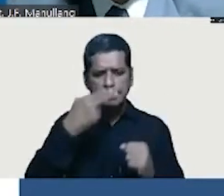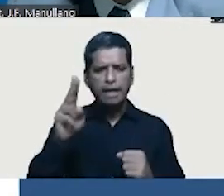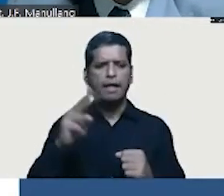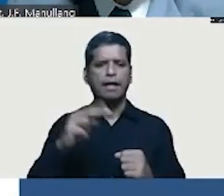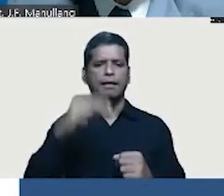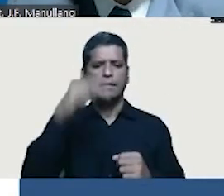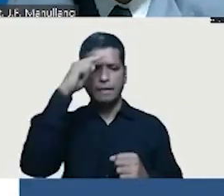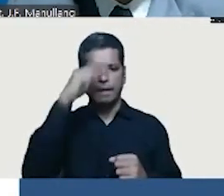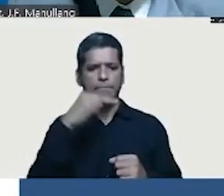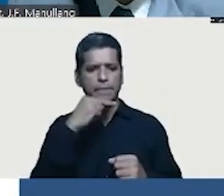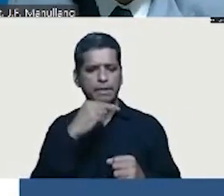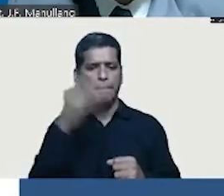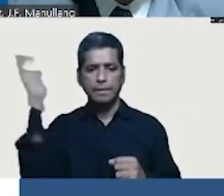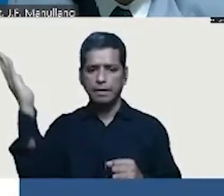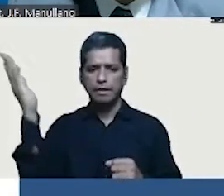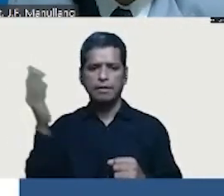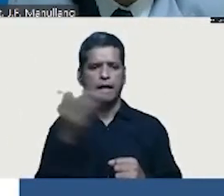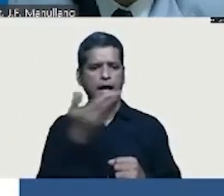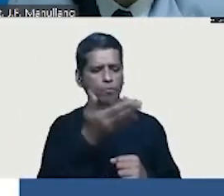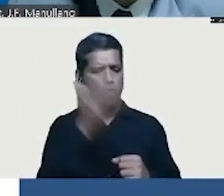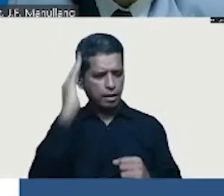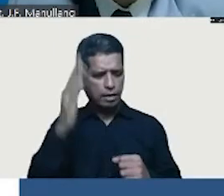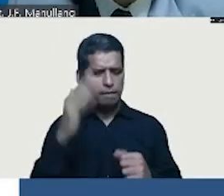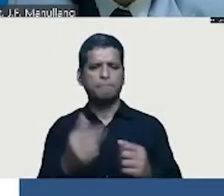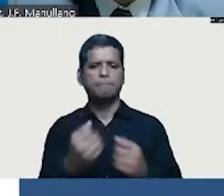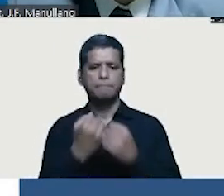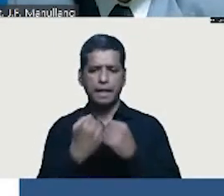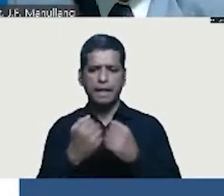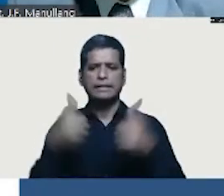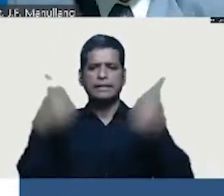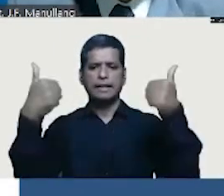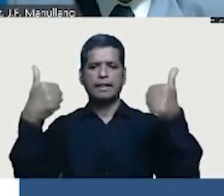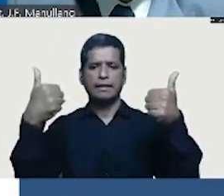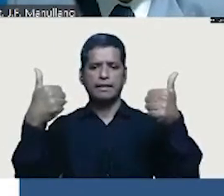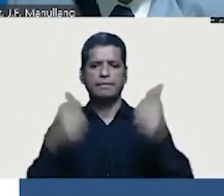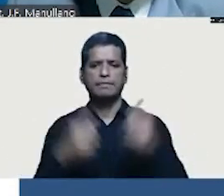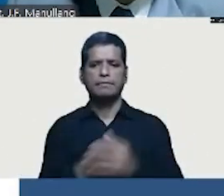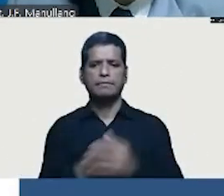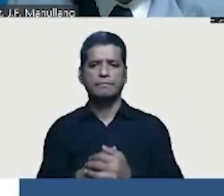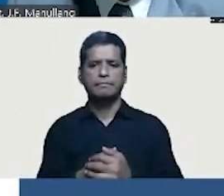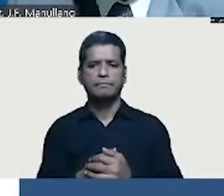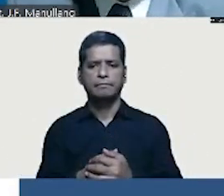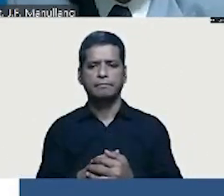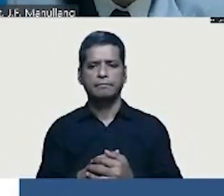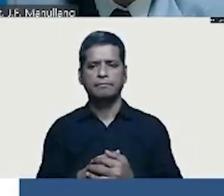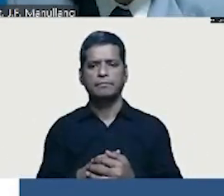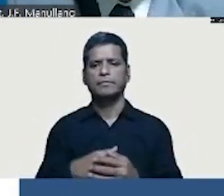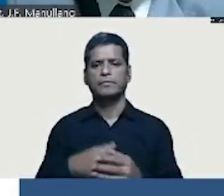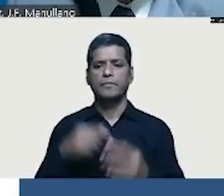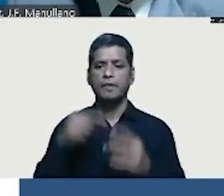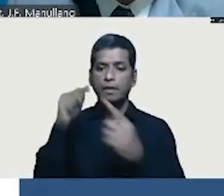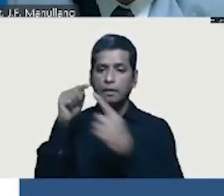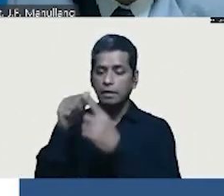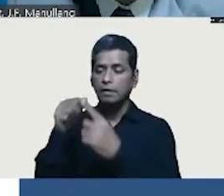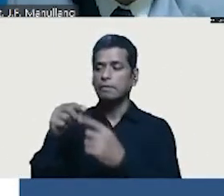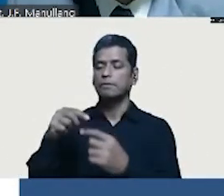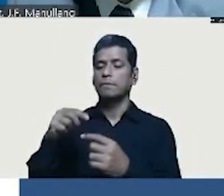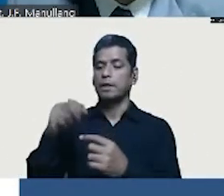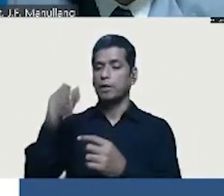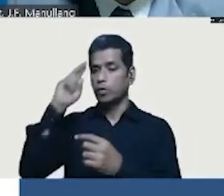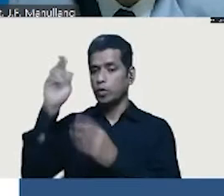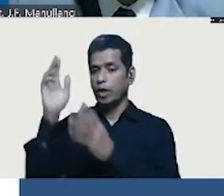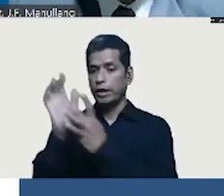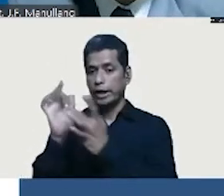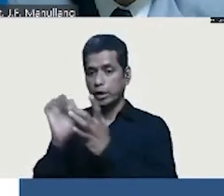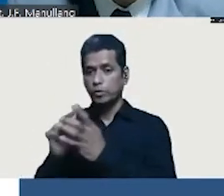akan berhasil karena mereka percaya kepada Tuhan dan kepercayaan kepada Tuhan itu dinyatakannya melalui percaya kepada